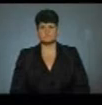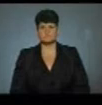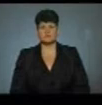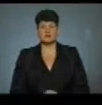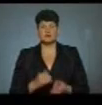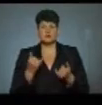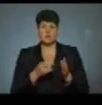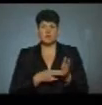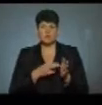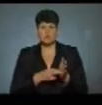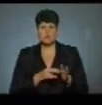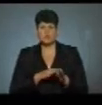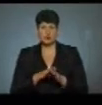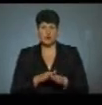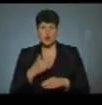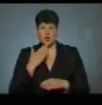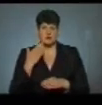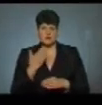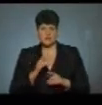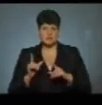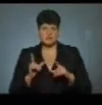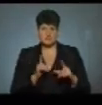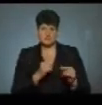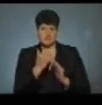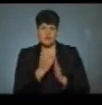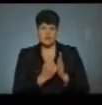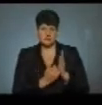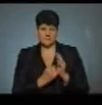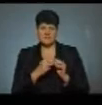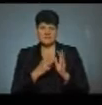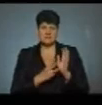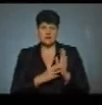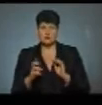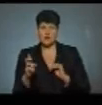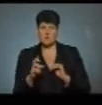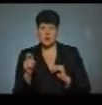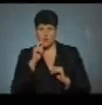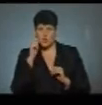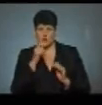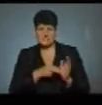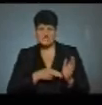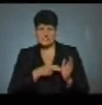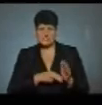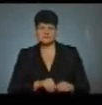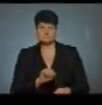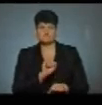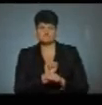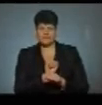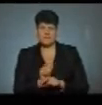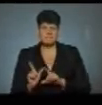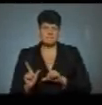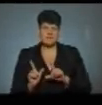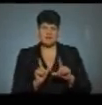Сьогодні поїзди виконують останні рейси за графіками курсування. З 18 березня «Укрзалізниця» припиняє перевезення